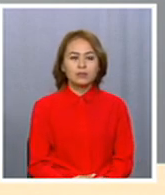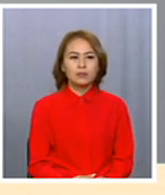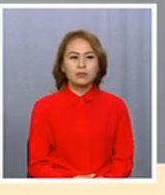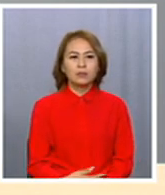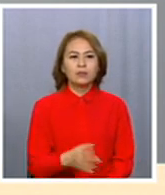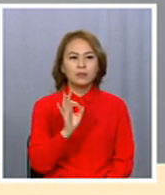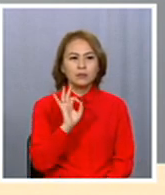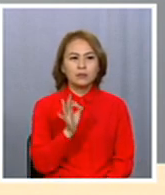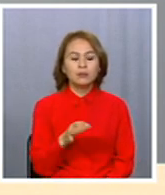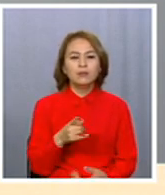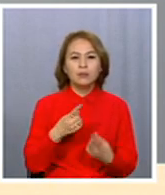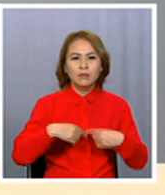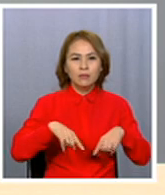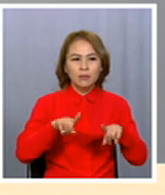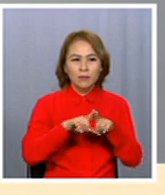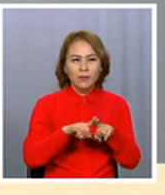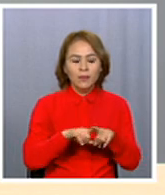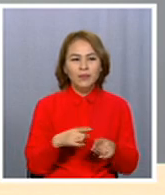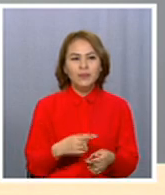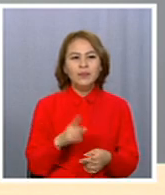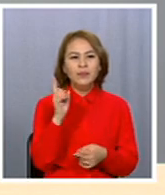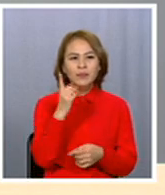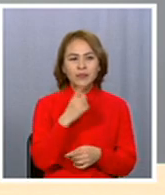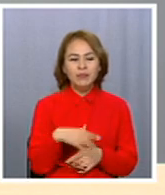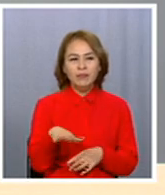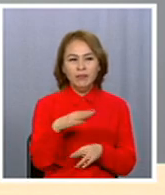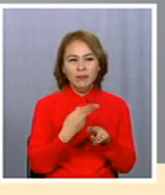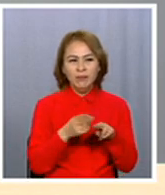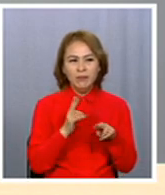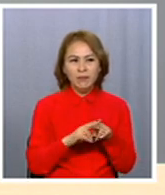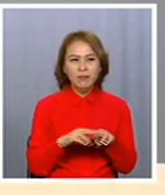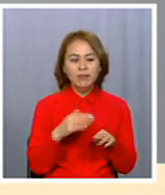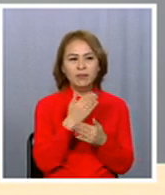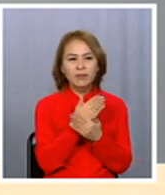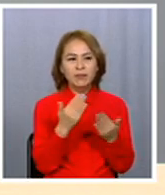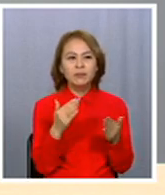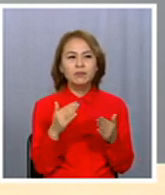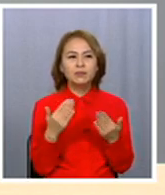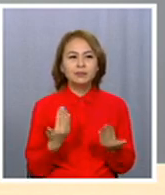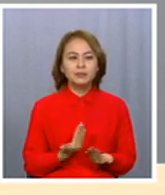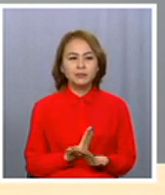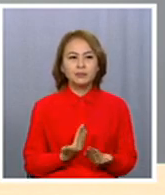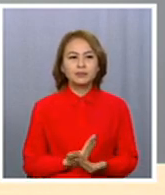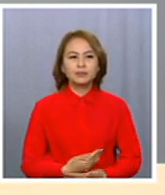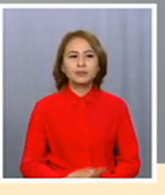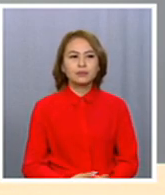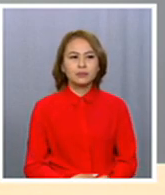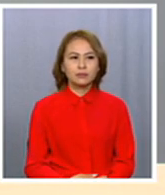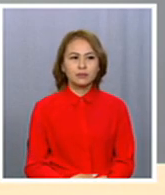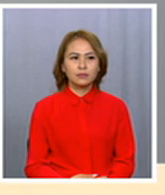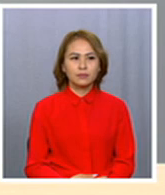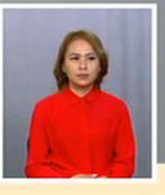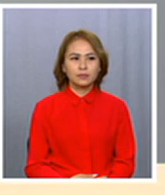Правильно, окружающая среда, потому что это их среда обитания. Молодцы!